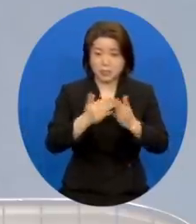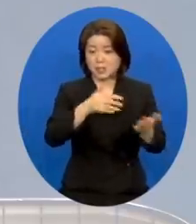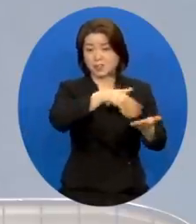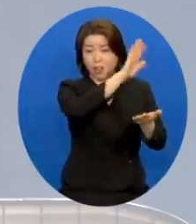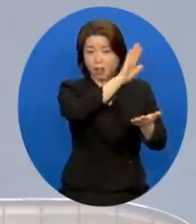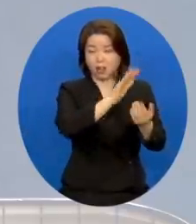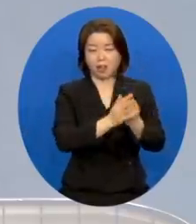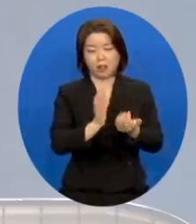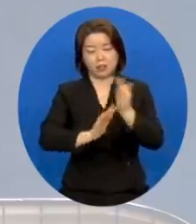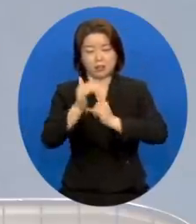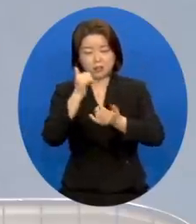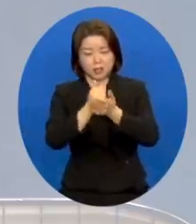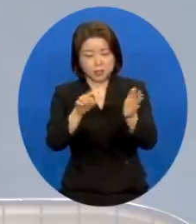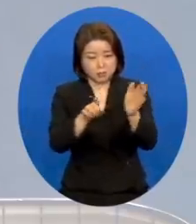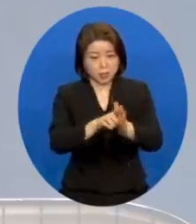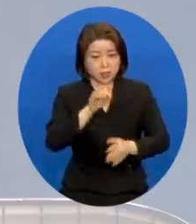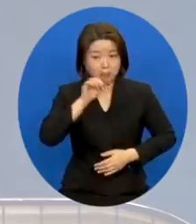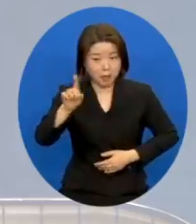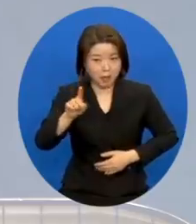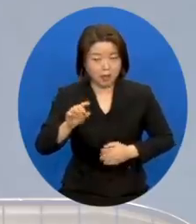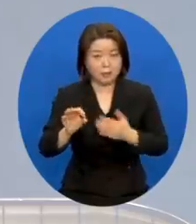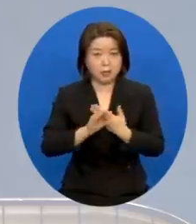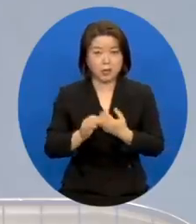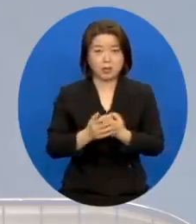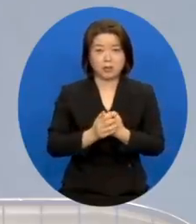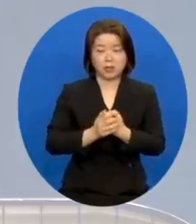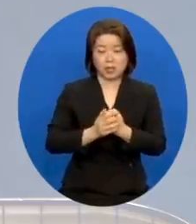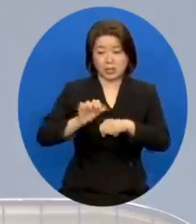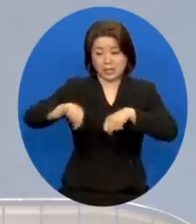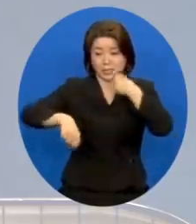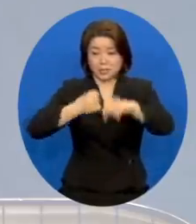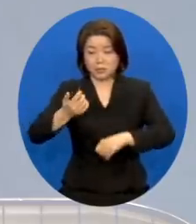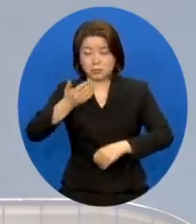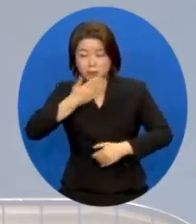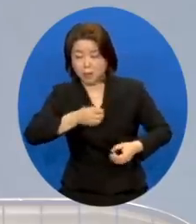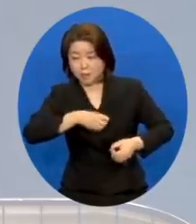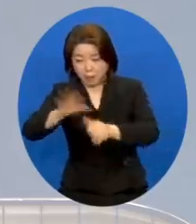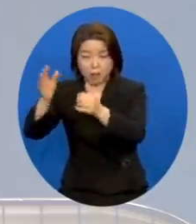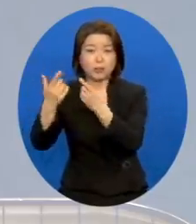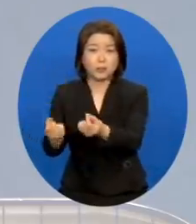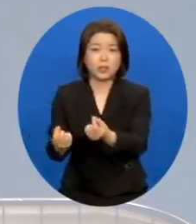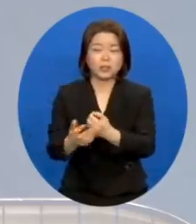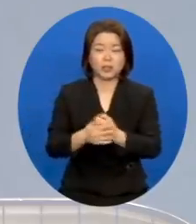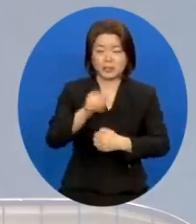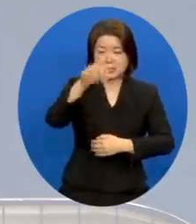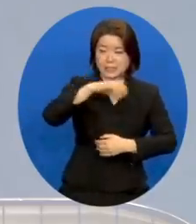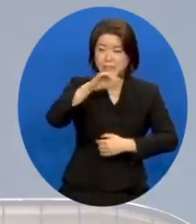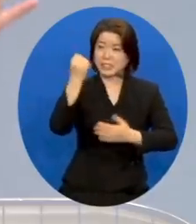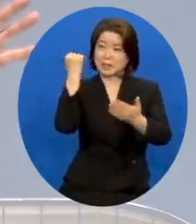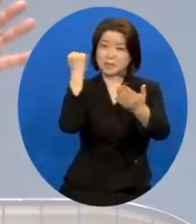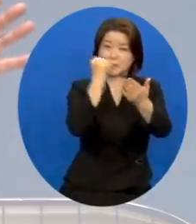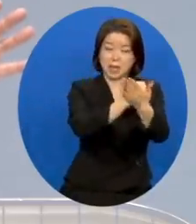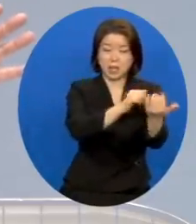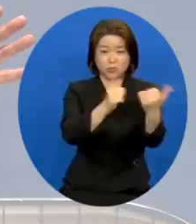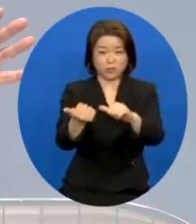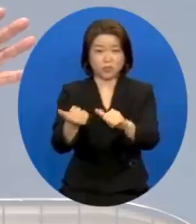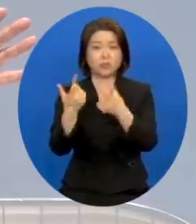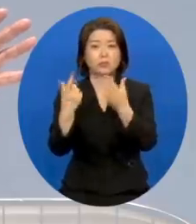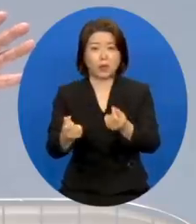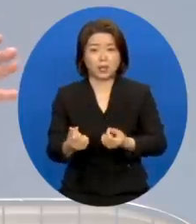믿겠다고 그러면 짐승들 밥이 되요 십자가에 못 박아 못 박게 죽어야